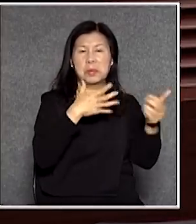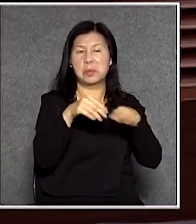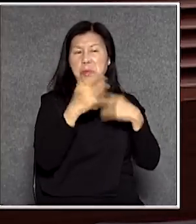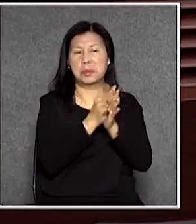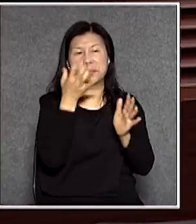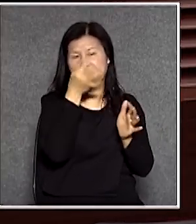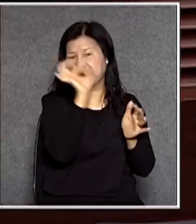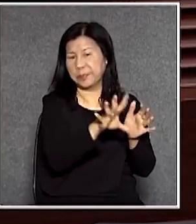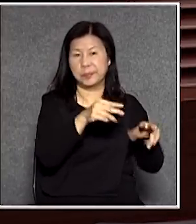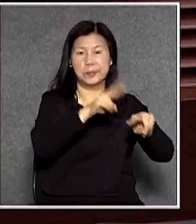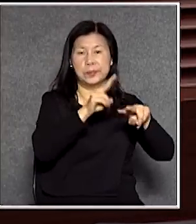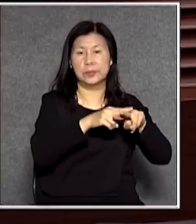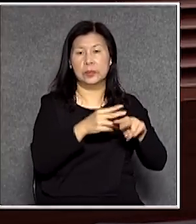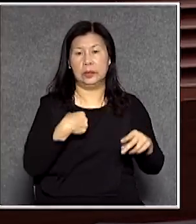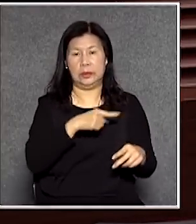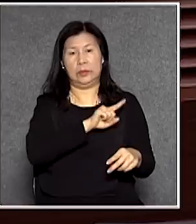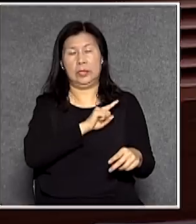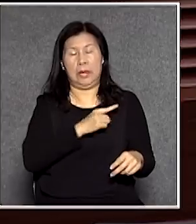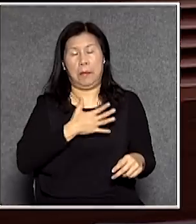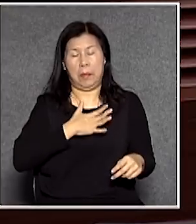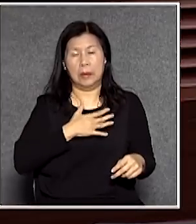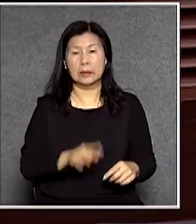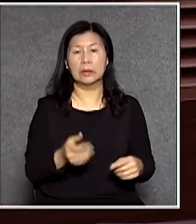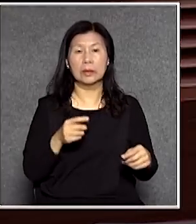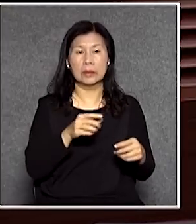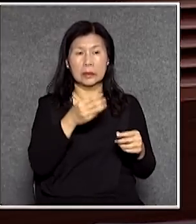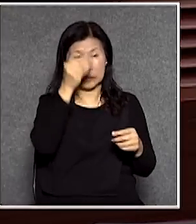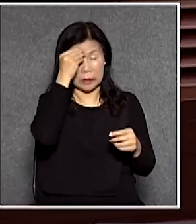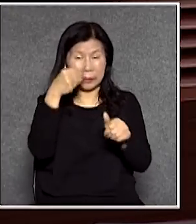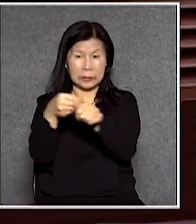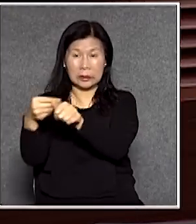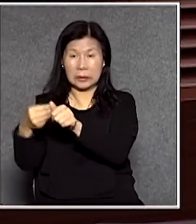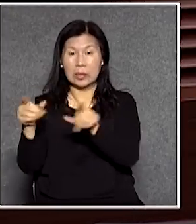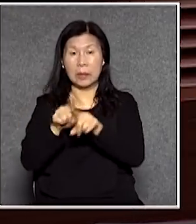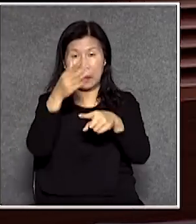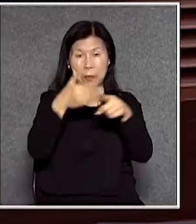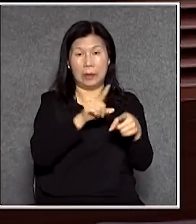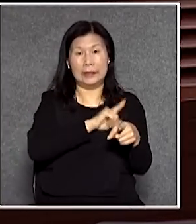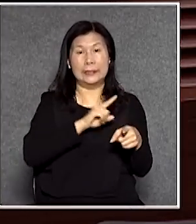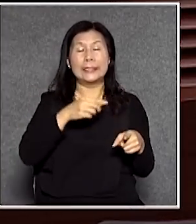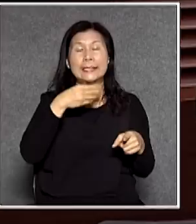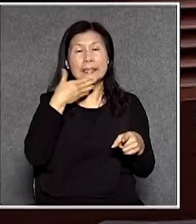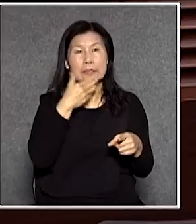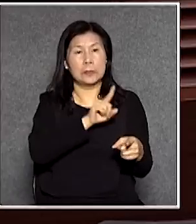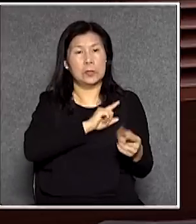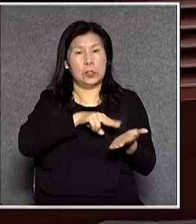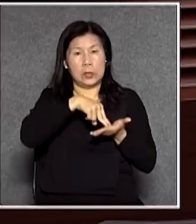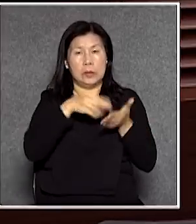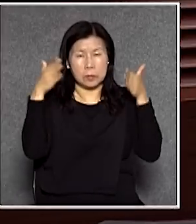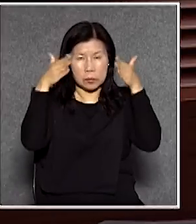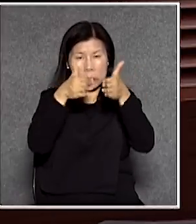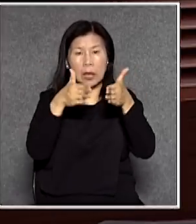等等的行為，令我非常擔心，會感染部分青年是更加自我、更加封閉和視野更加狹